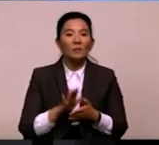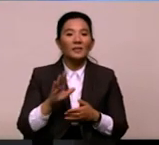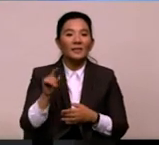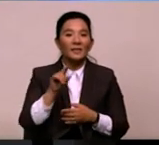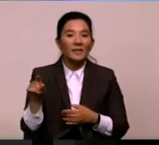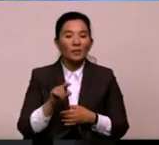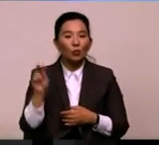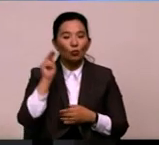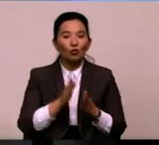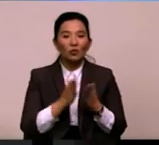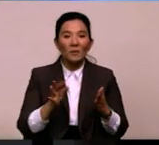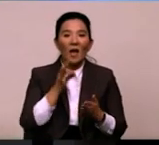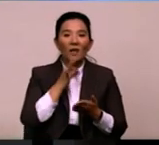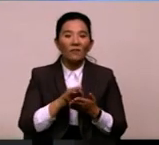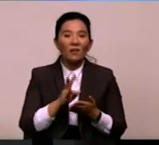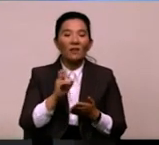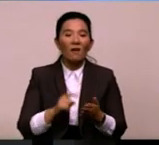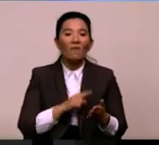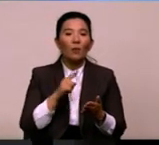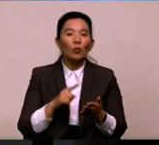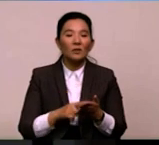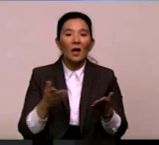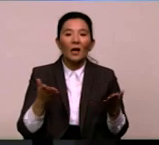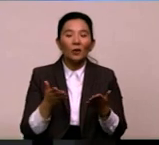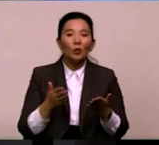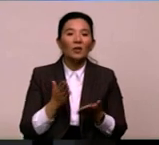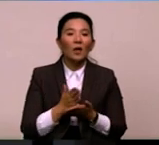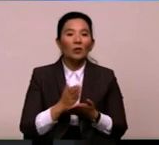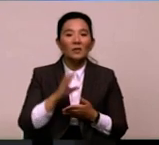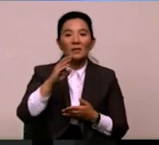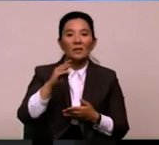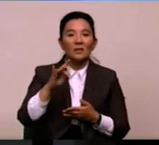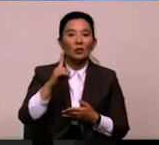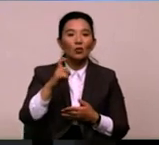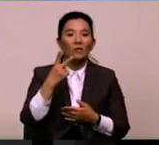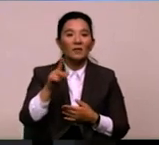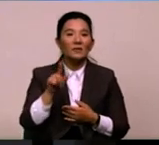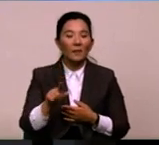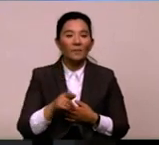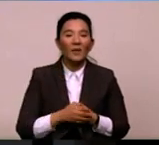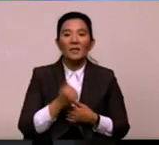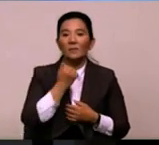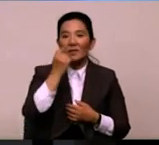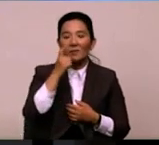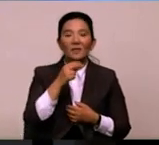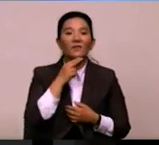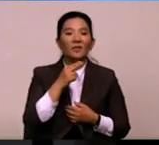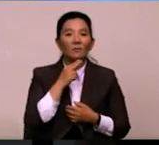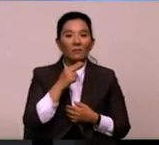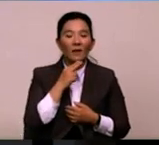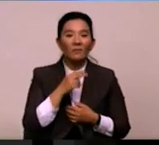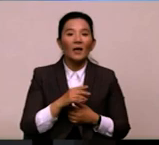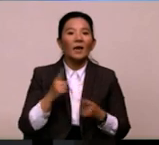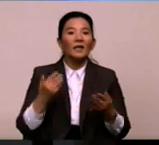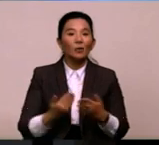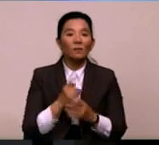текстом учебника и ответить на вопросы, которые находятся на странице 127. Спасибо за внимание.